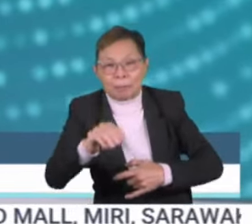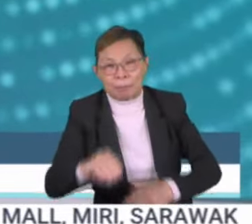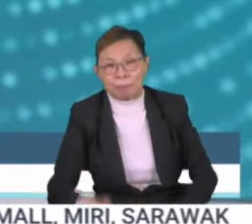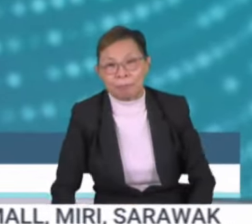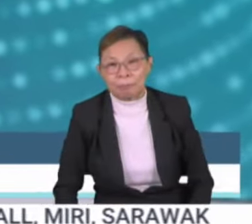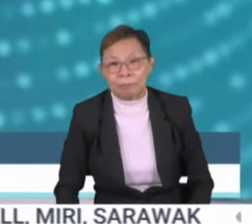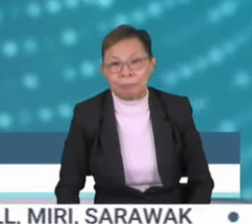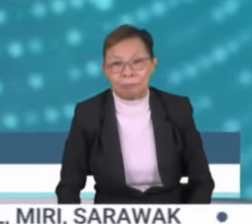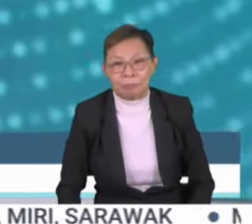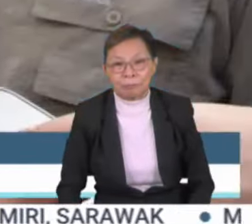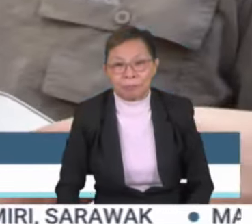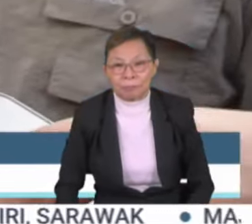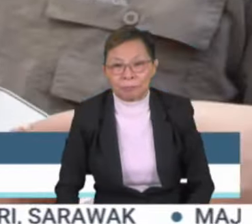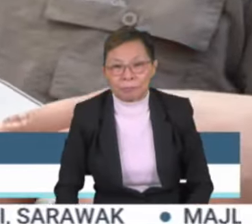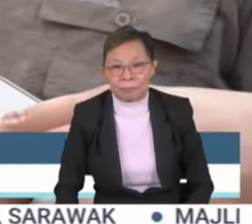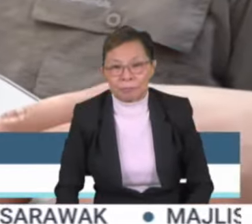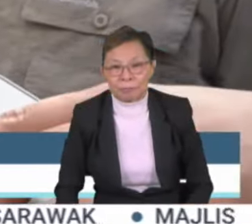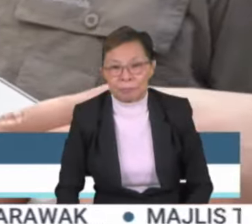Masyarakat Negeri.